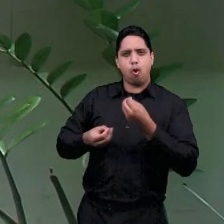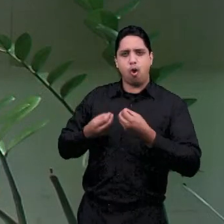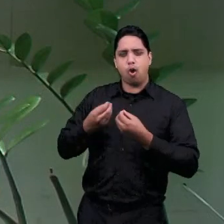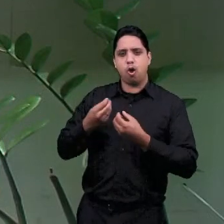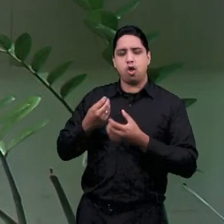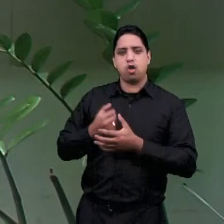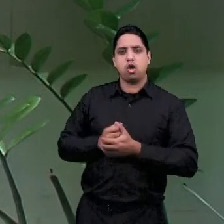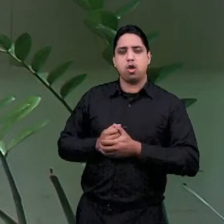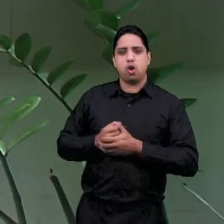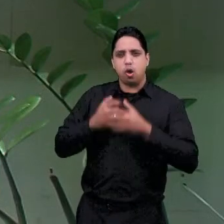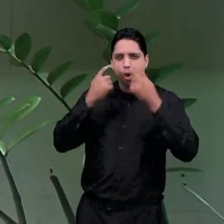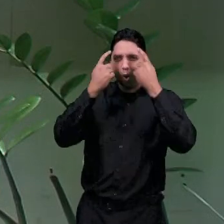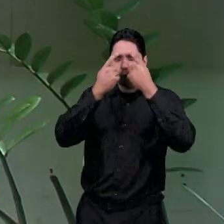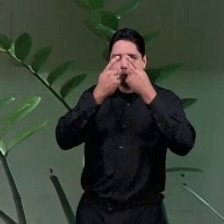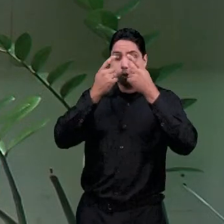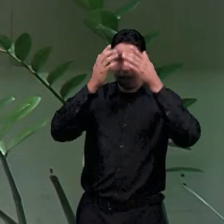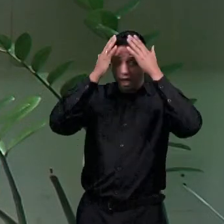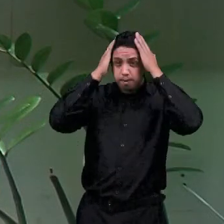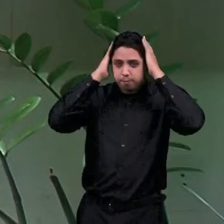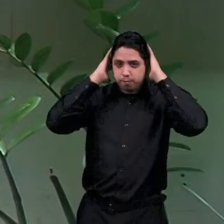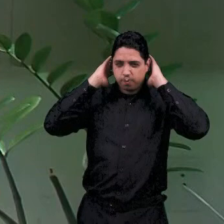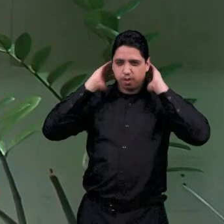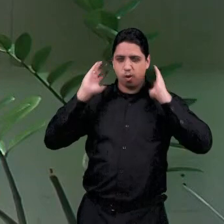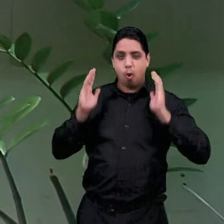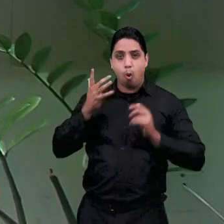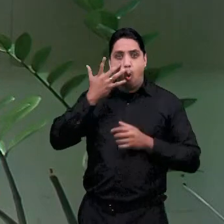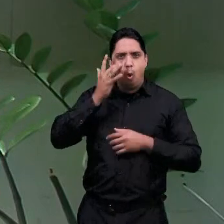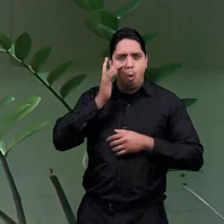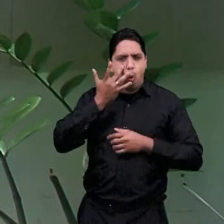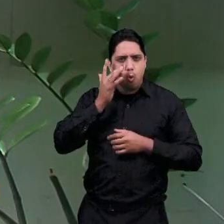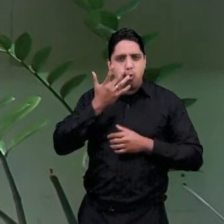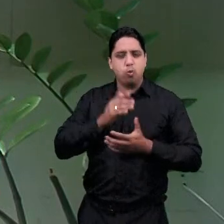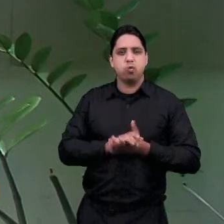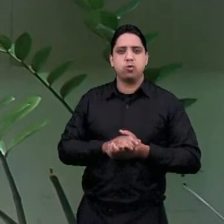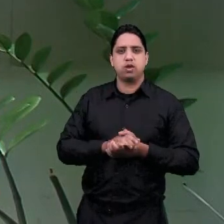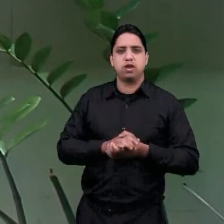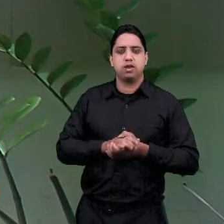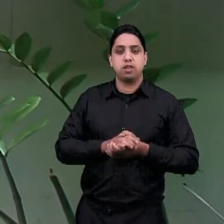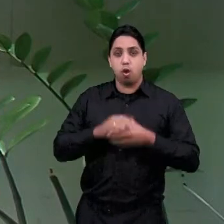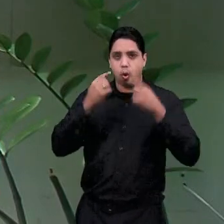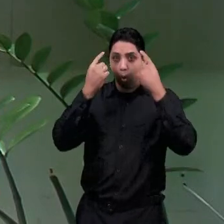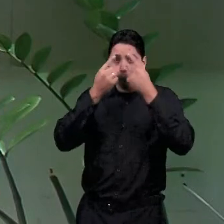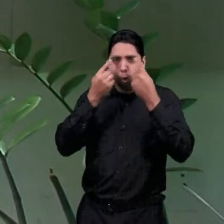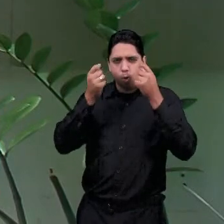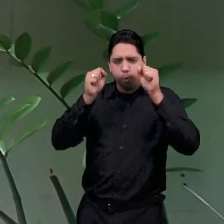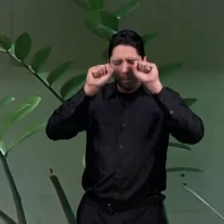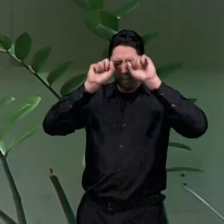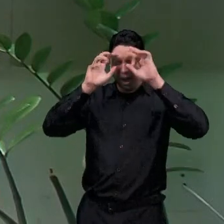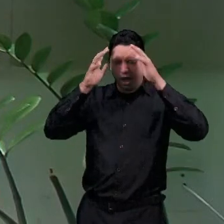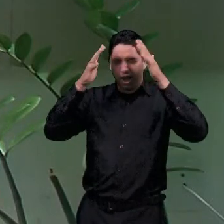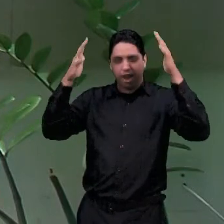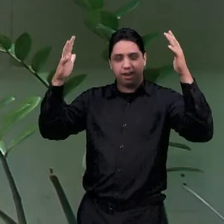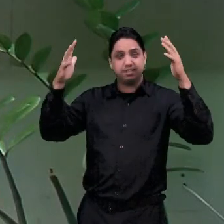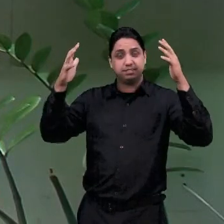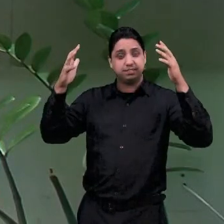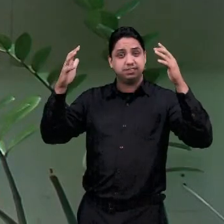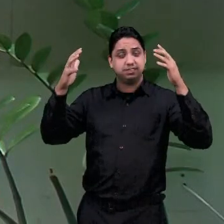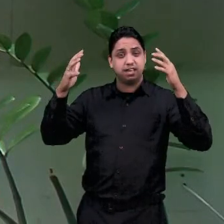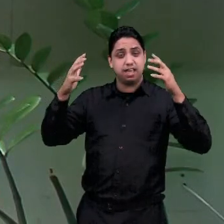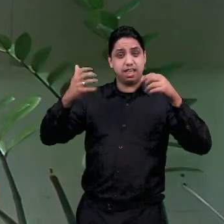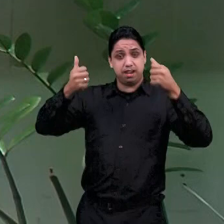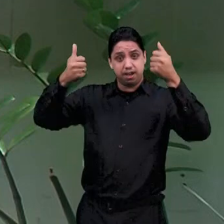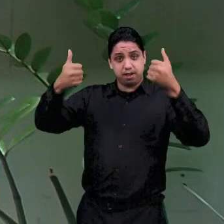couleur de ses cheveux, la couleur en or, les yeux qui brillaient. Donc elle